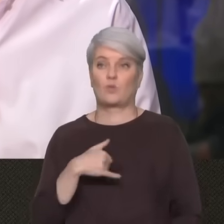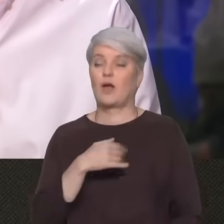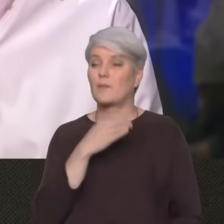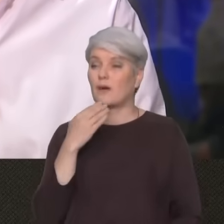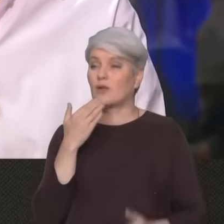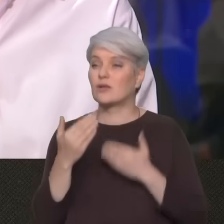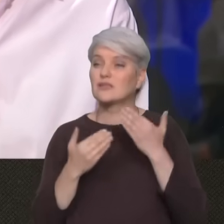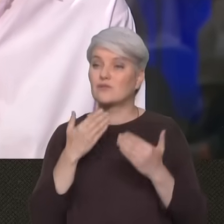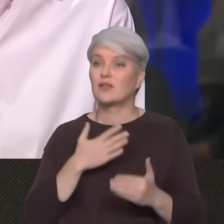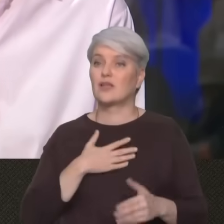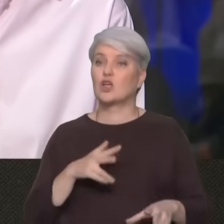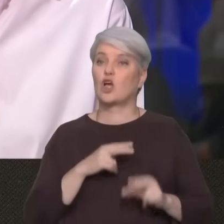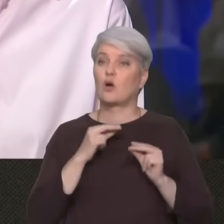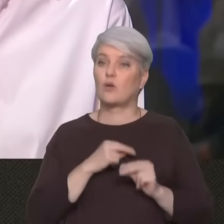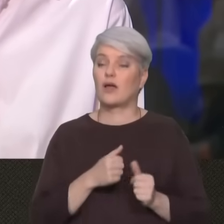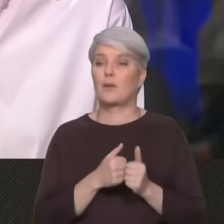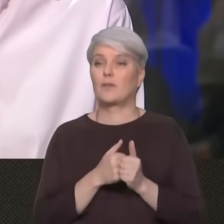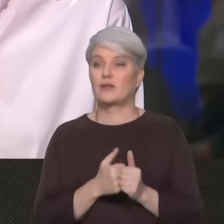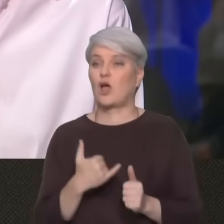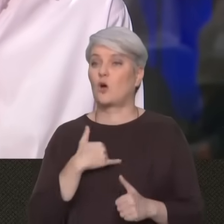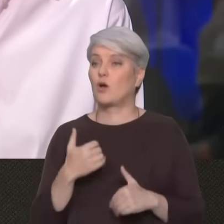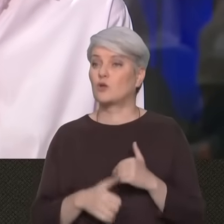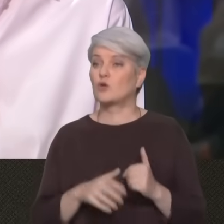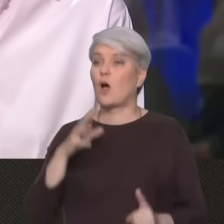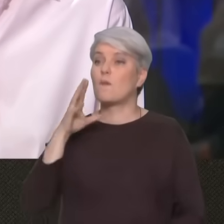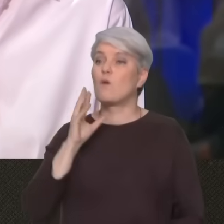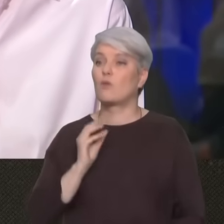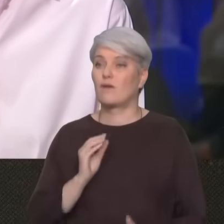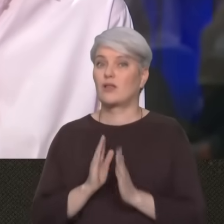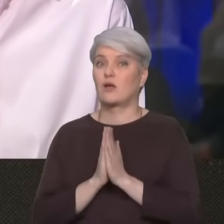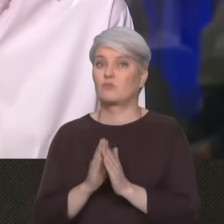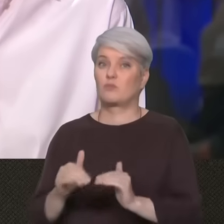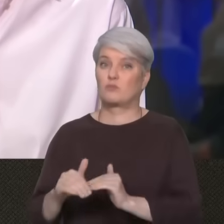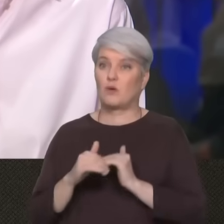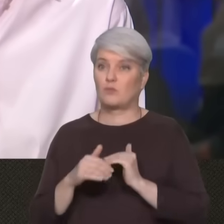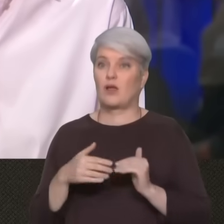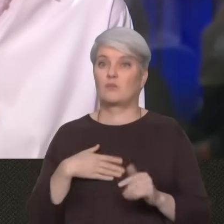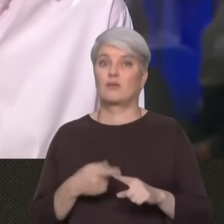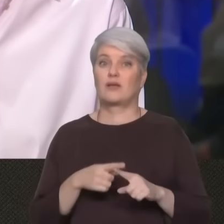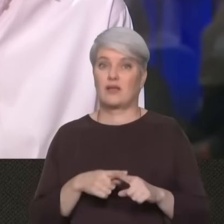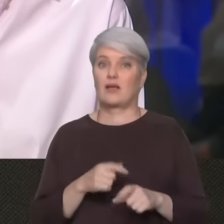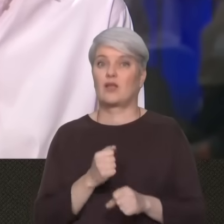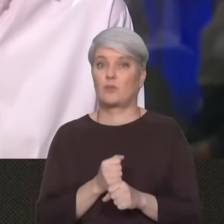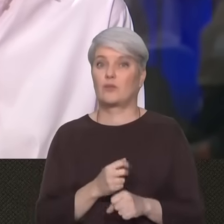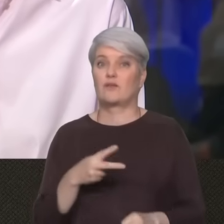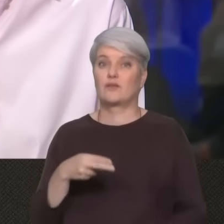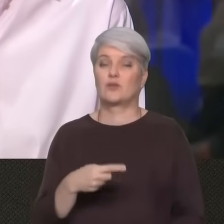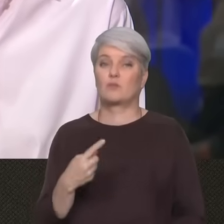звернень від наших колег і партнерів. От у мене вже молдовани звернулися з проханням допомогти. Ми це робили в 2001